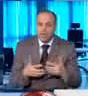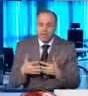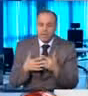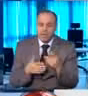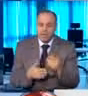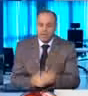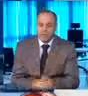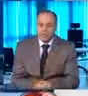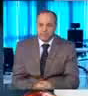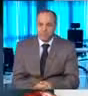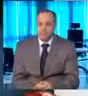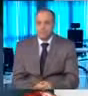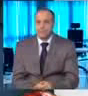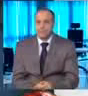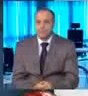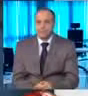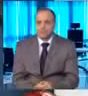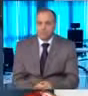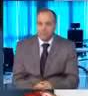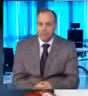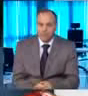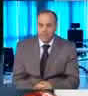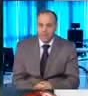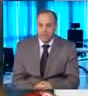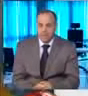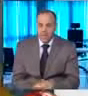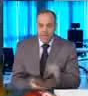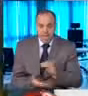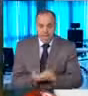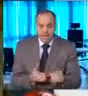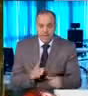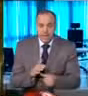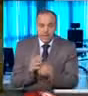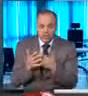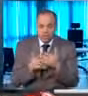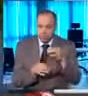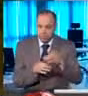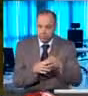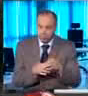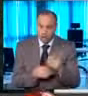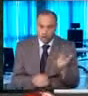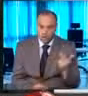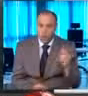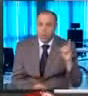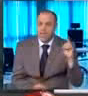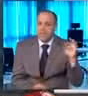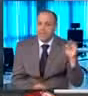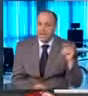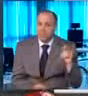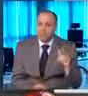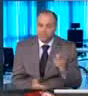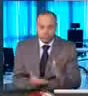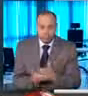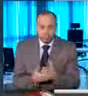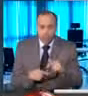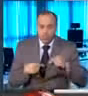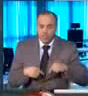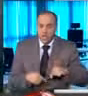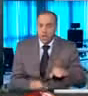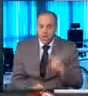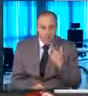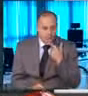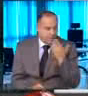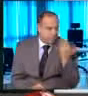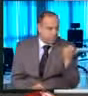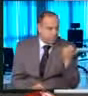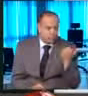الأبيض. بدأت ملامح إدارة الرئيس الأمريكي المنتخب حديثا دونالد ترامب في التشكل، بعد أن أعلن هذا